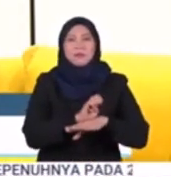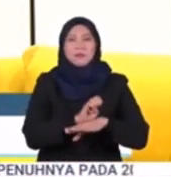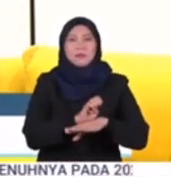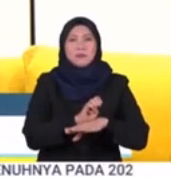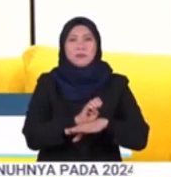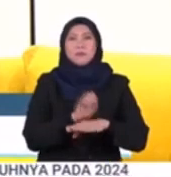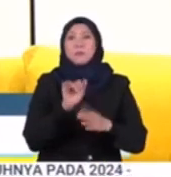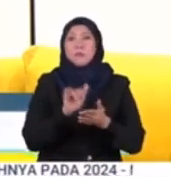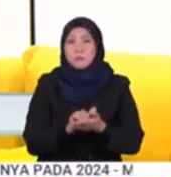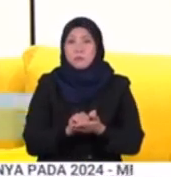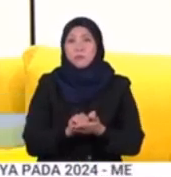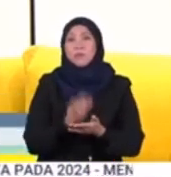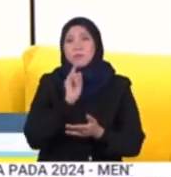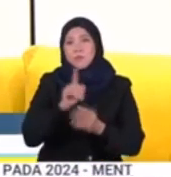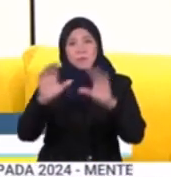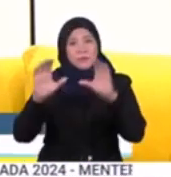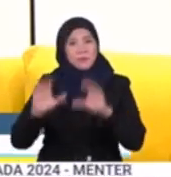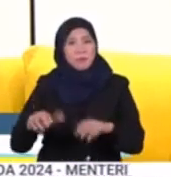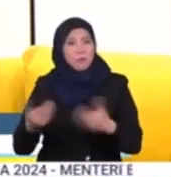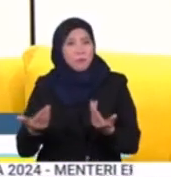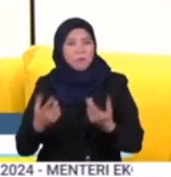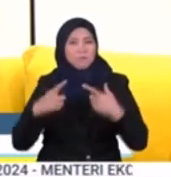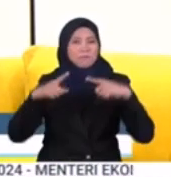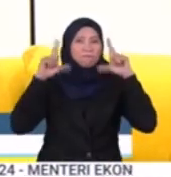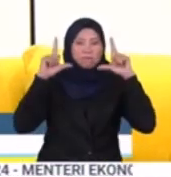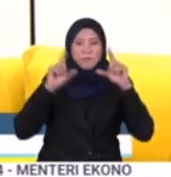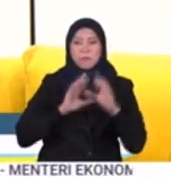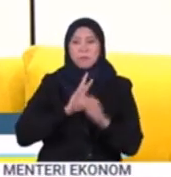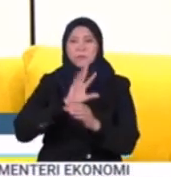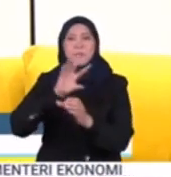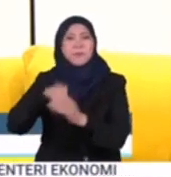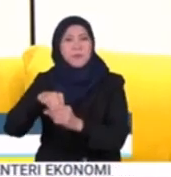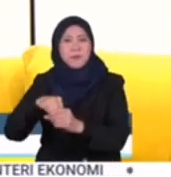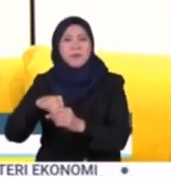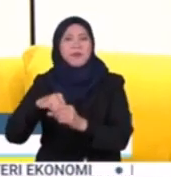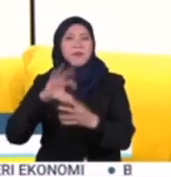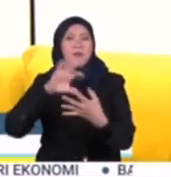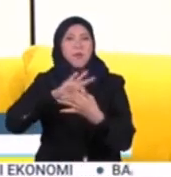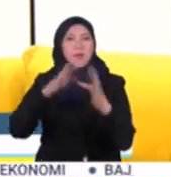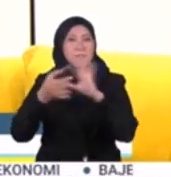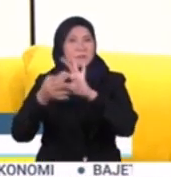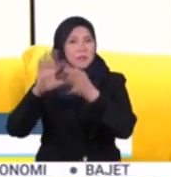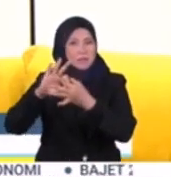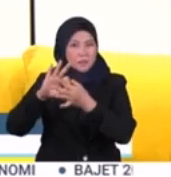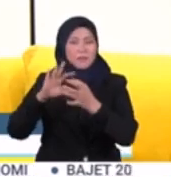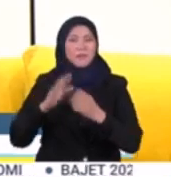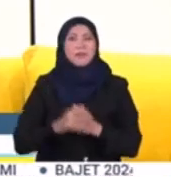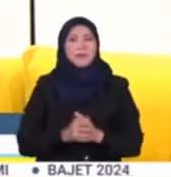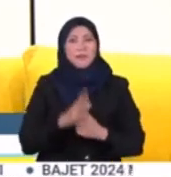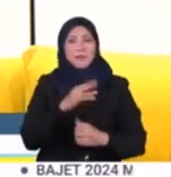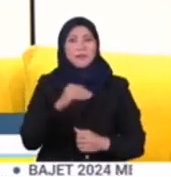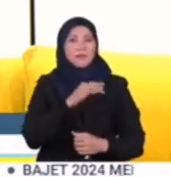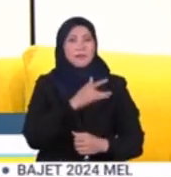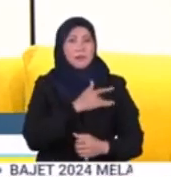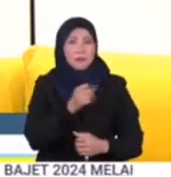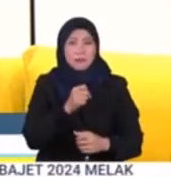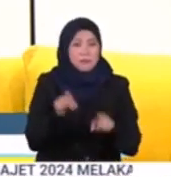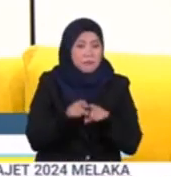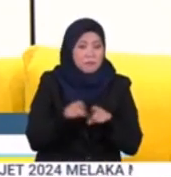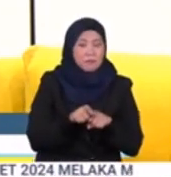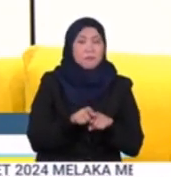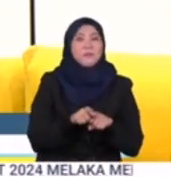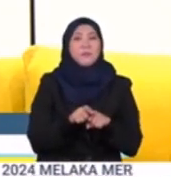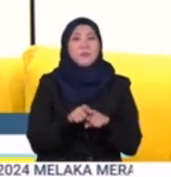itu adalah satu-satunya cara untuk menaikkan diri kesukaan Olympics niat saya sama niat negara lain sama dan